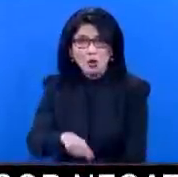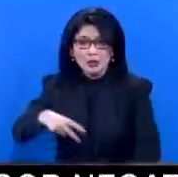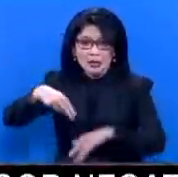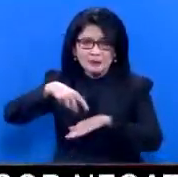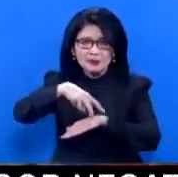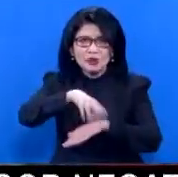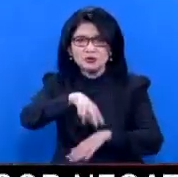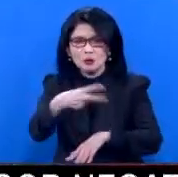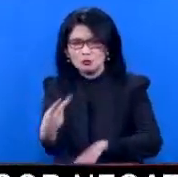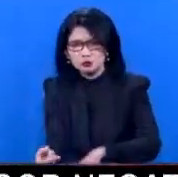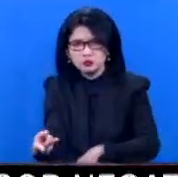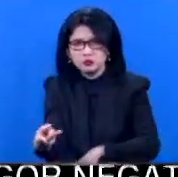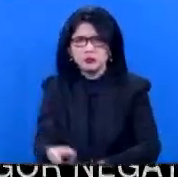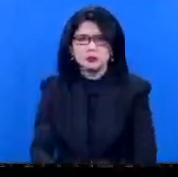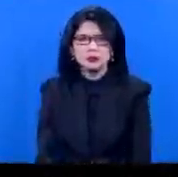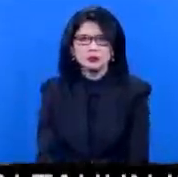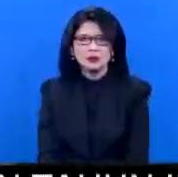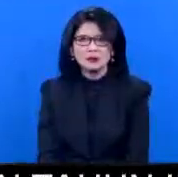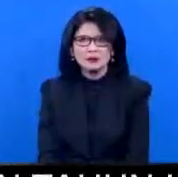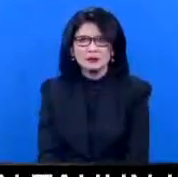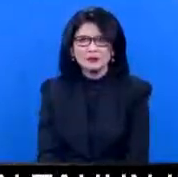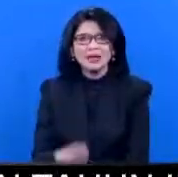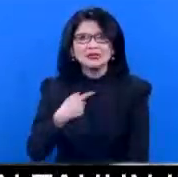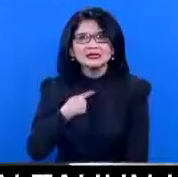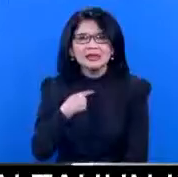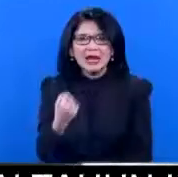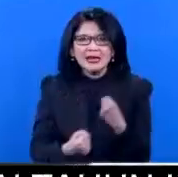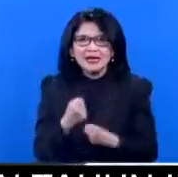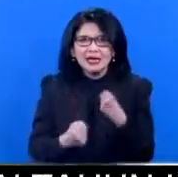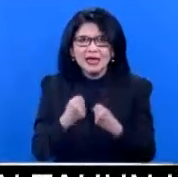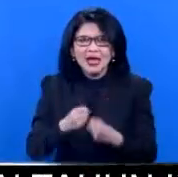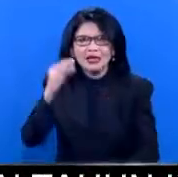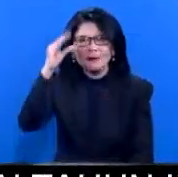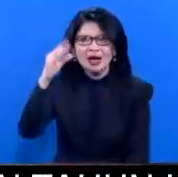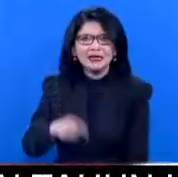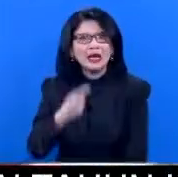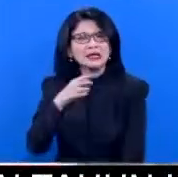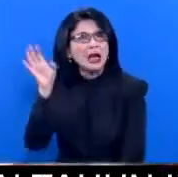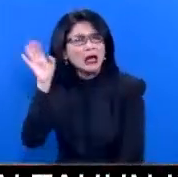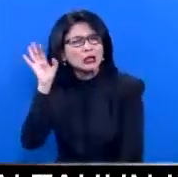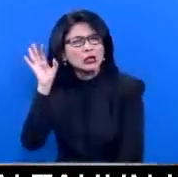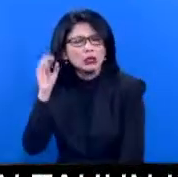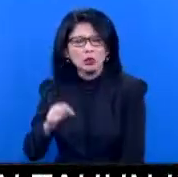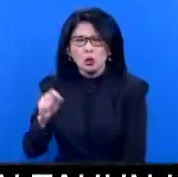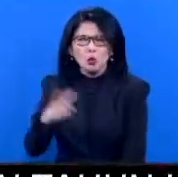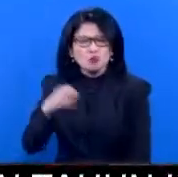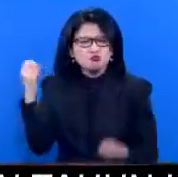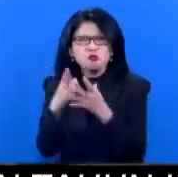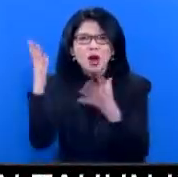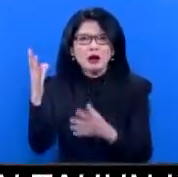jalan sudah tergeletak di jalan. Lagi lari pagi aja. Lari-lari pagi terus? Tiba-tiba kedengaran suara kencang gitu. Oh